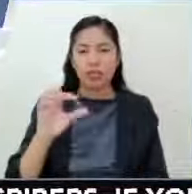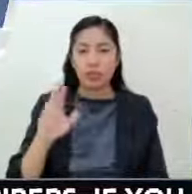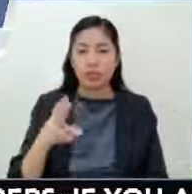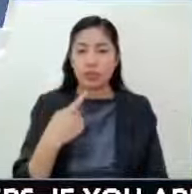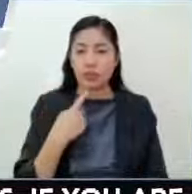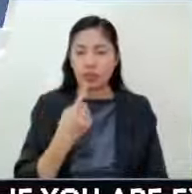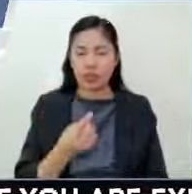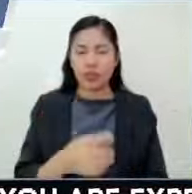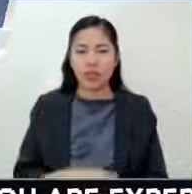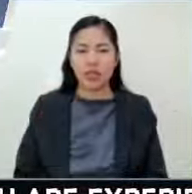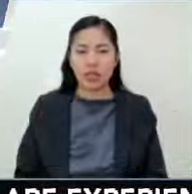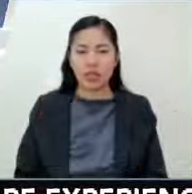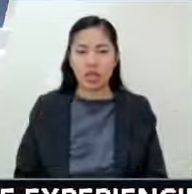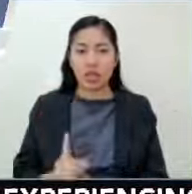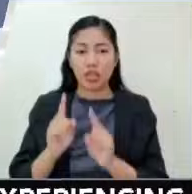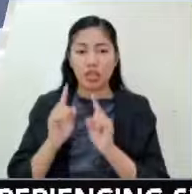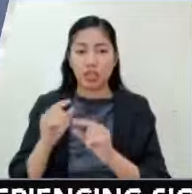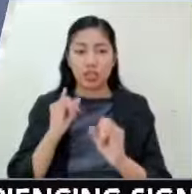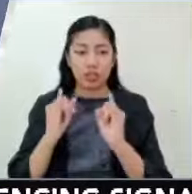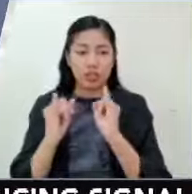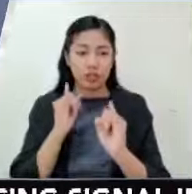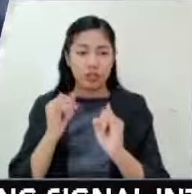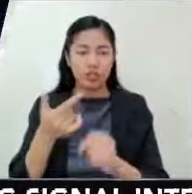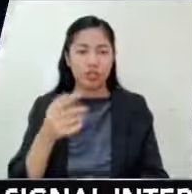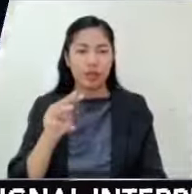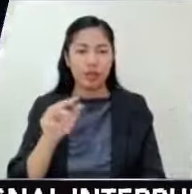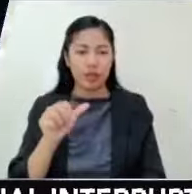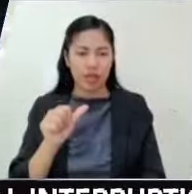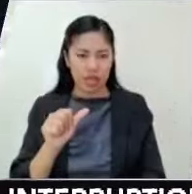sa GMA Integrated News para sa kanyang panig.